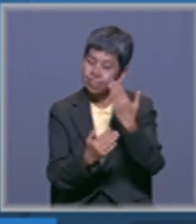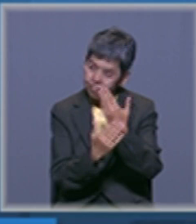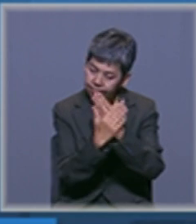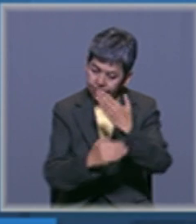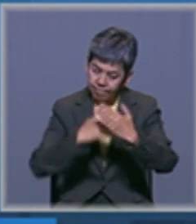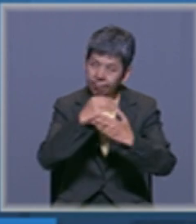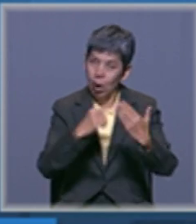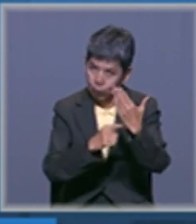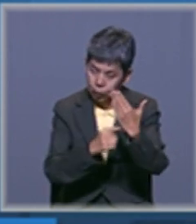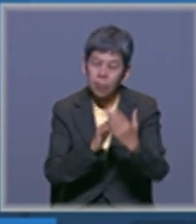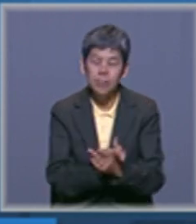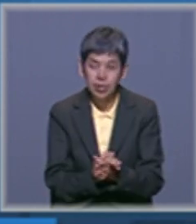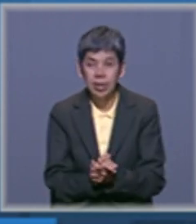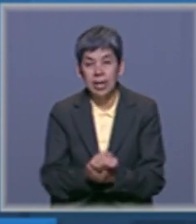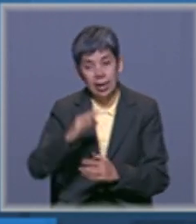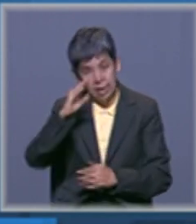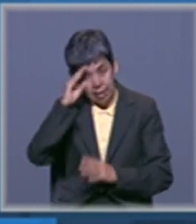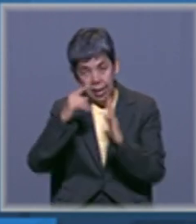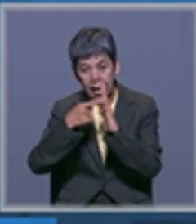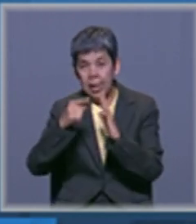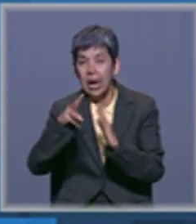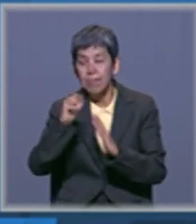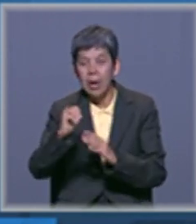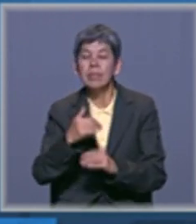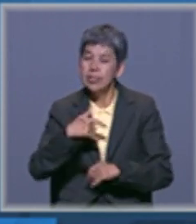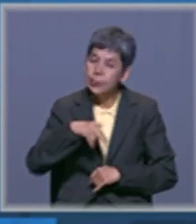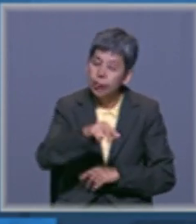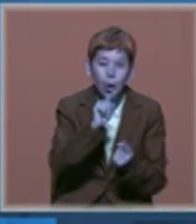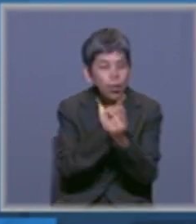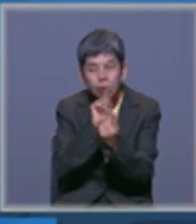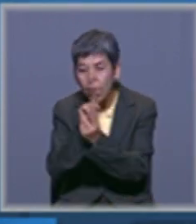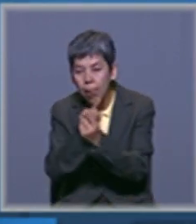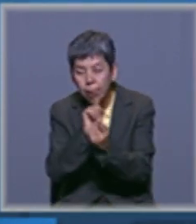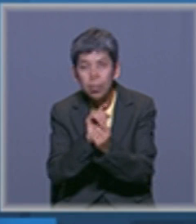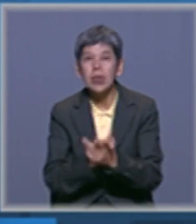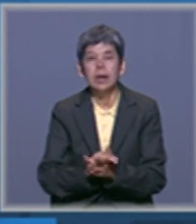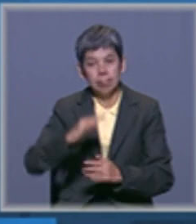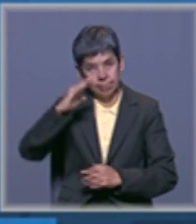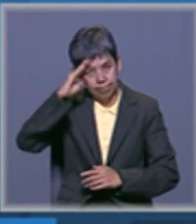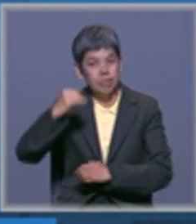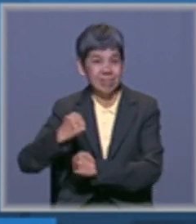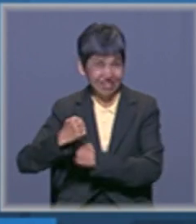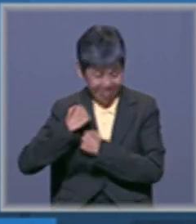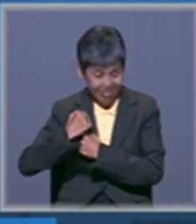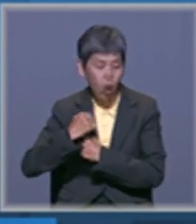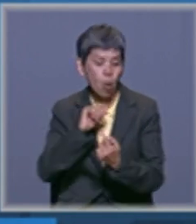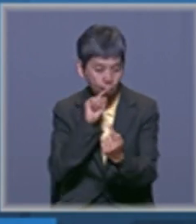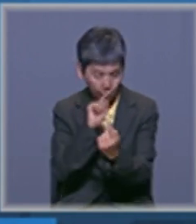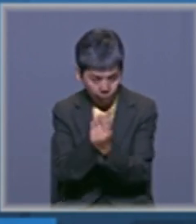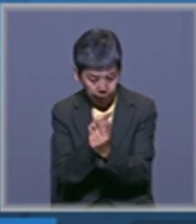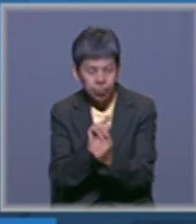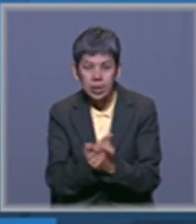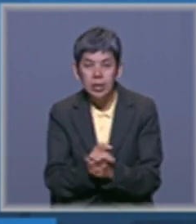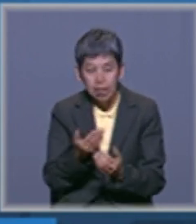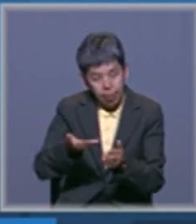นะครับหลังจากนั้นพลเอกเปรมก็เดินไปนะครับพบกับพลอภิรัตคงสมพงศ์ผู้บัญชาการทหารบกมาก